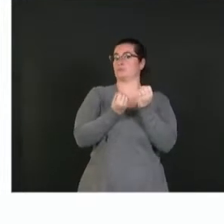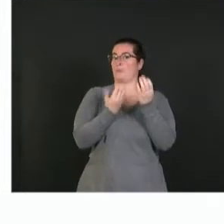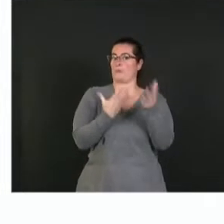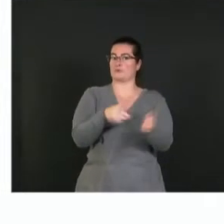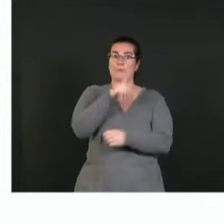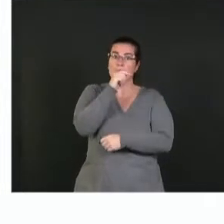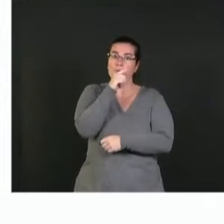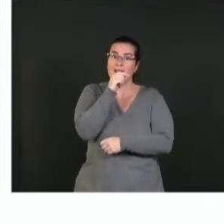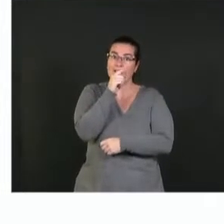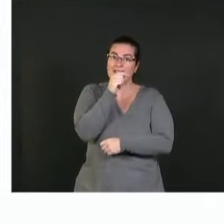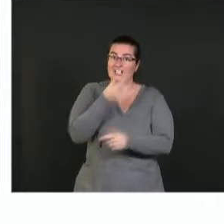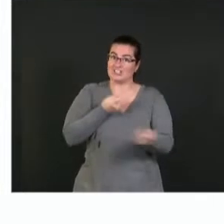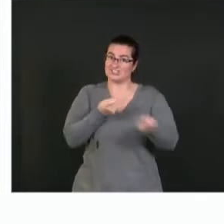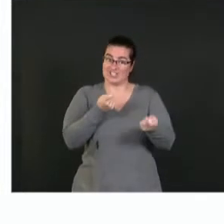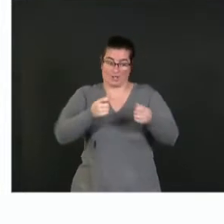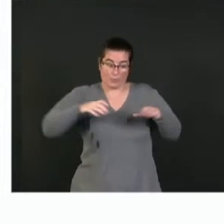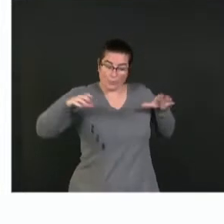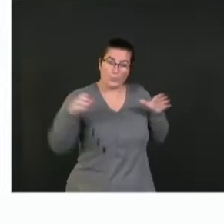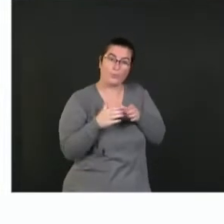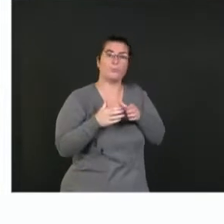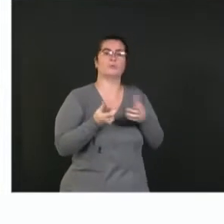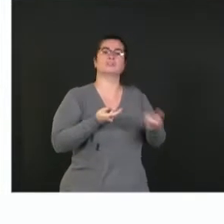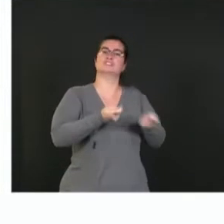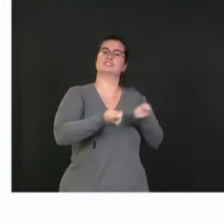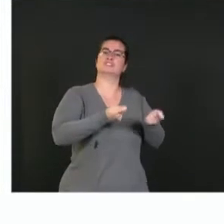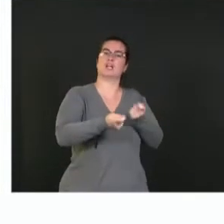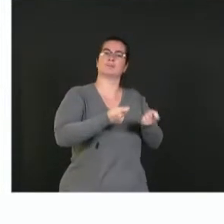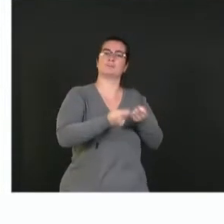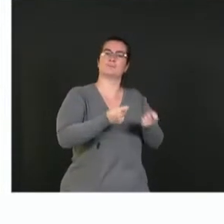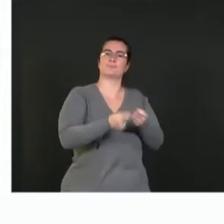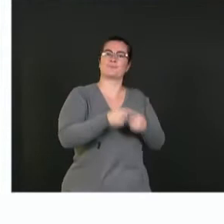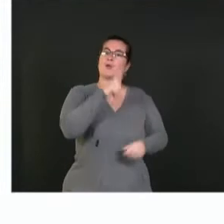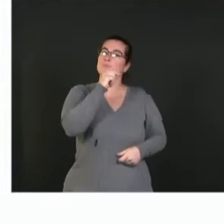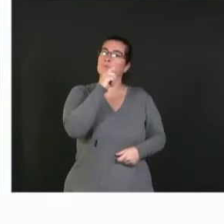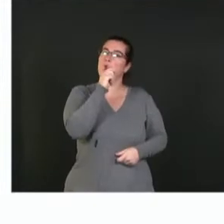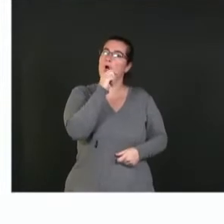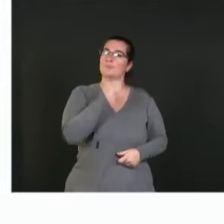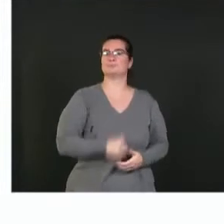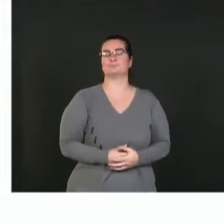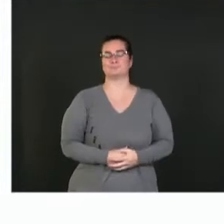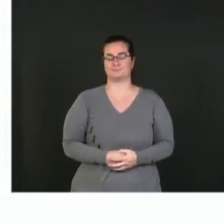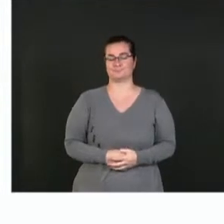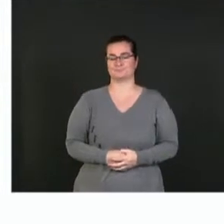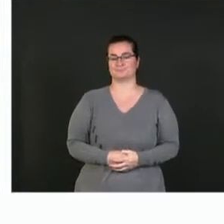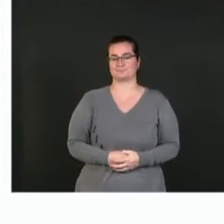poulailler collectif sur le site. On y a réintégré aussi